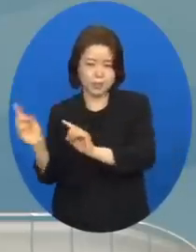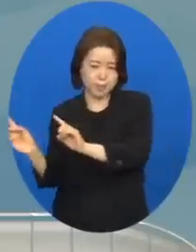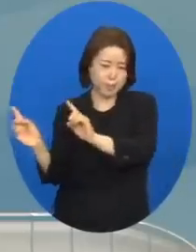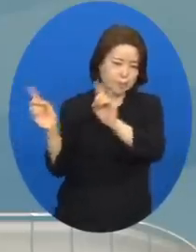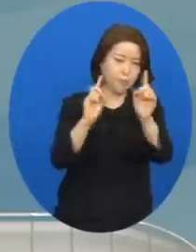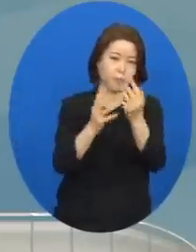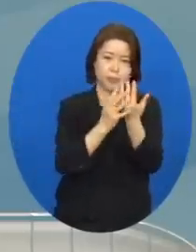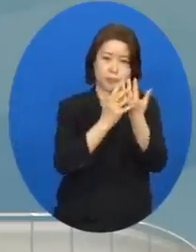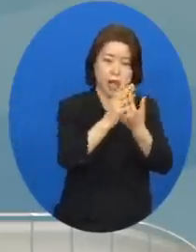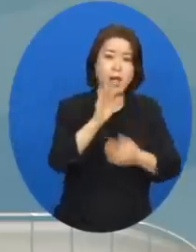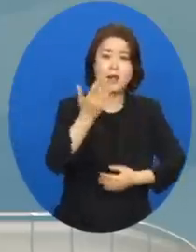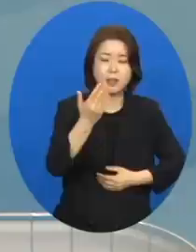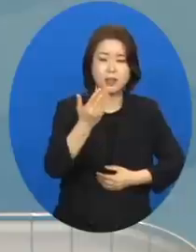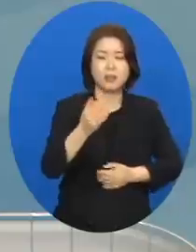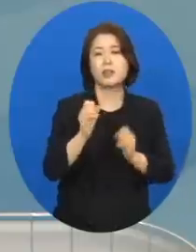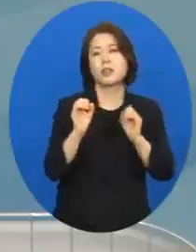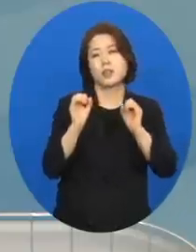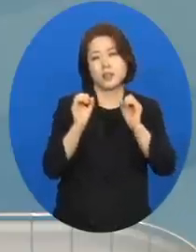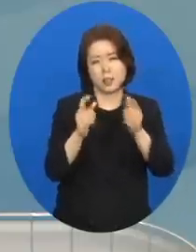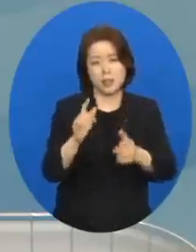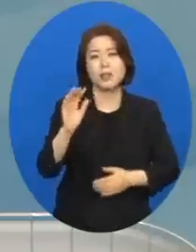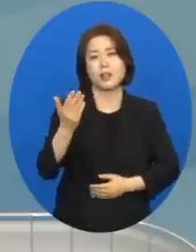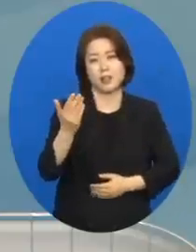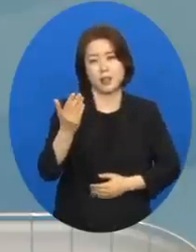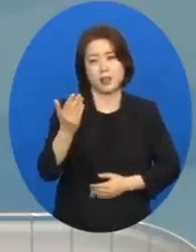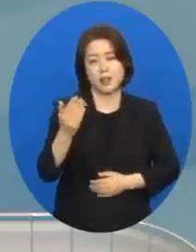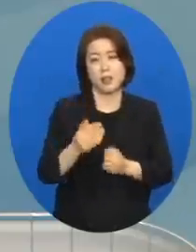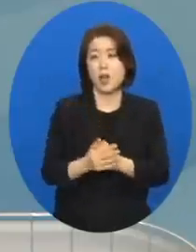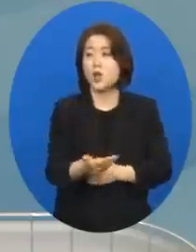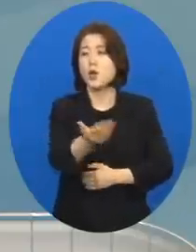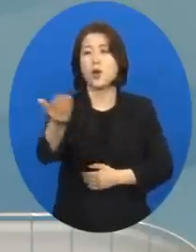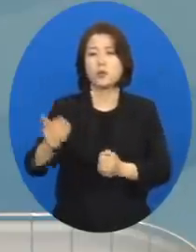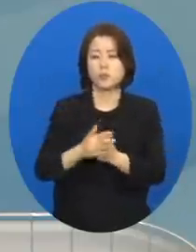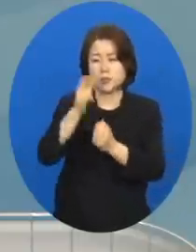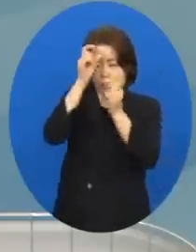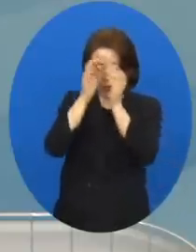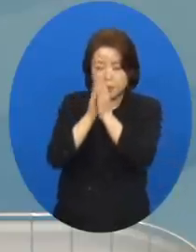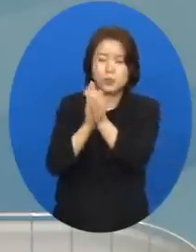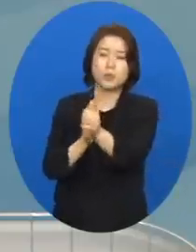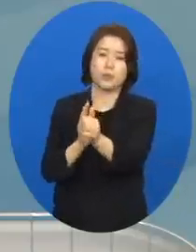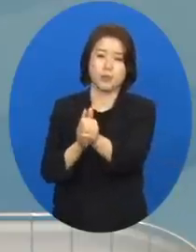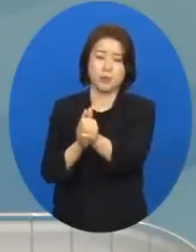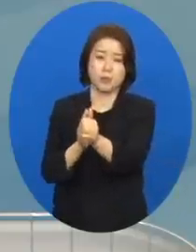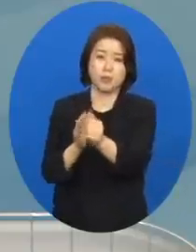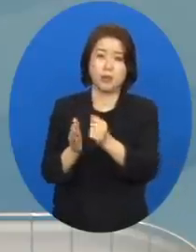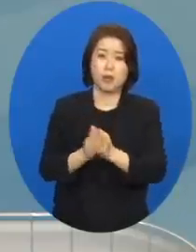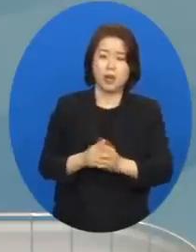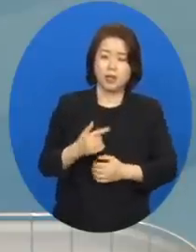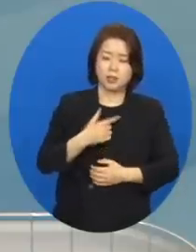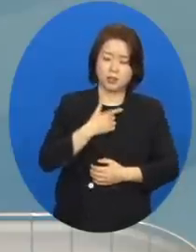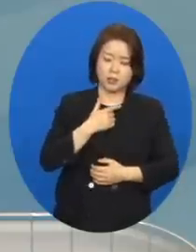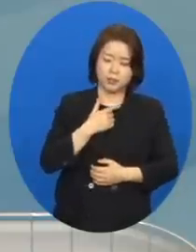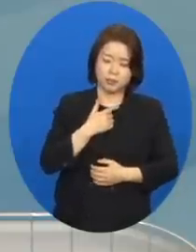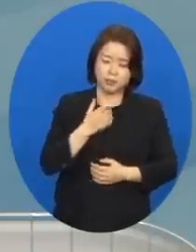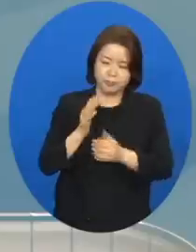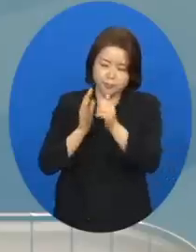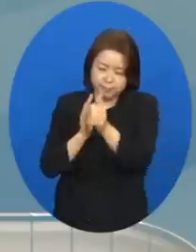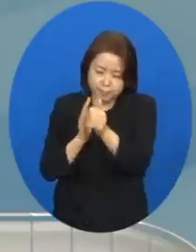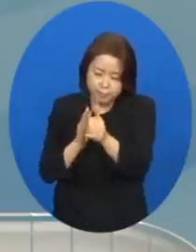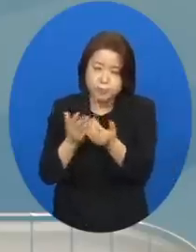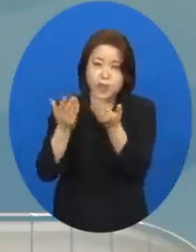재각성되는 계기가 되게 여러분들이 기도해달라. 이제 그런 호소를